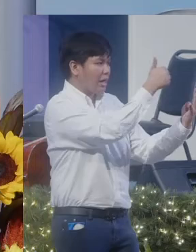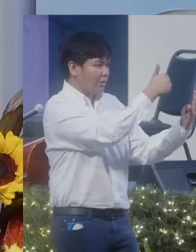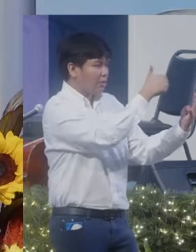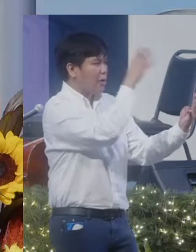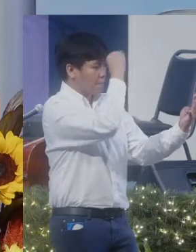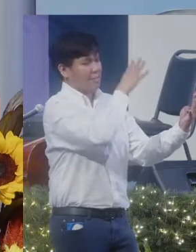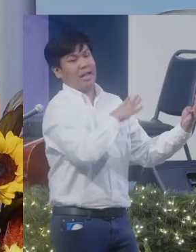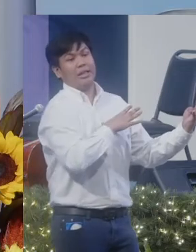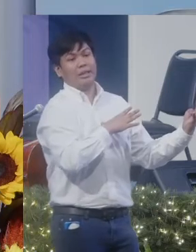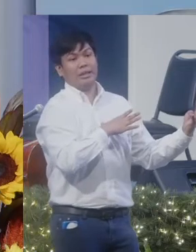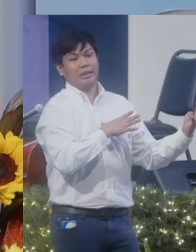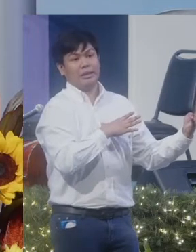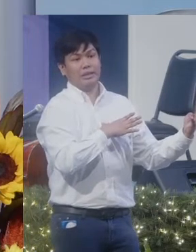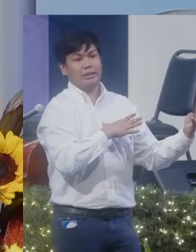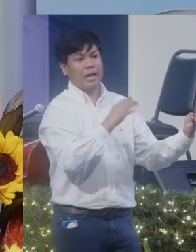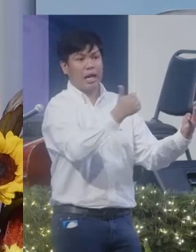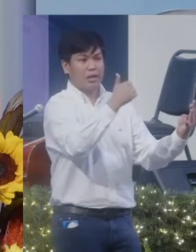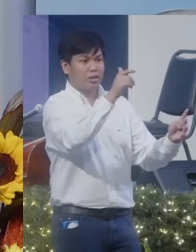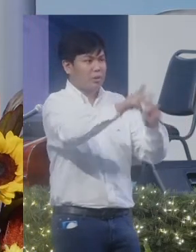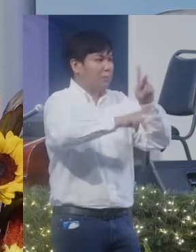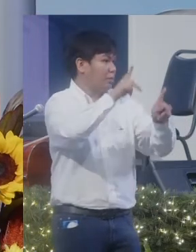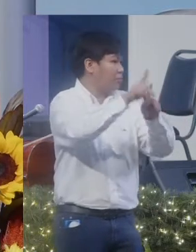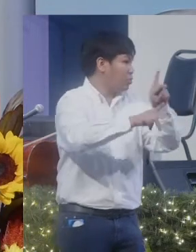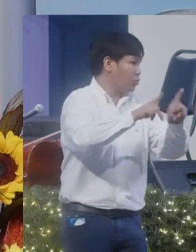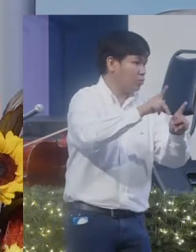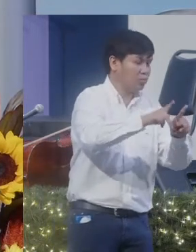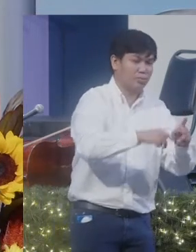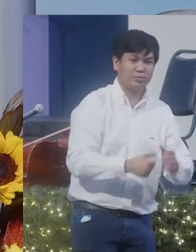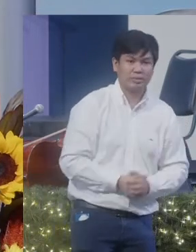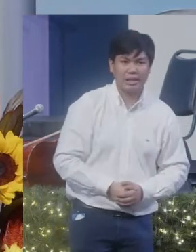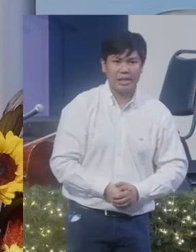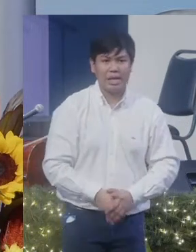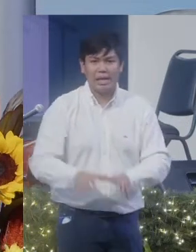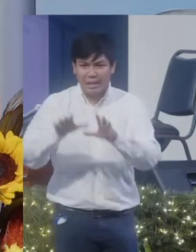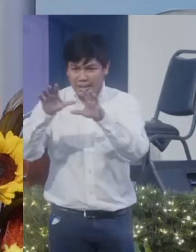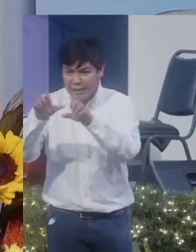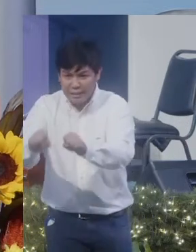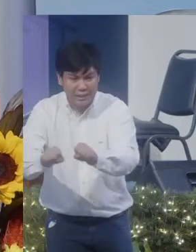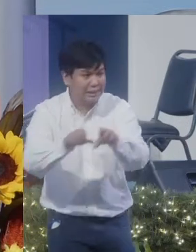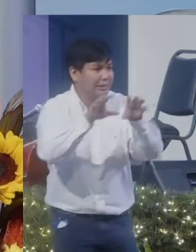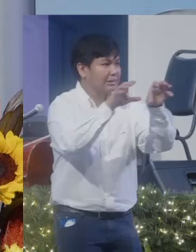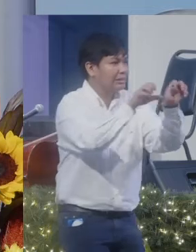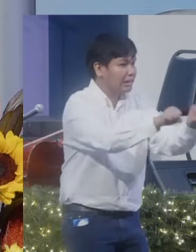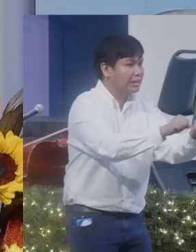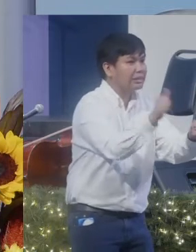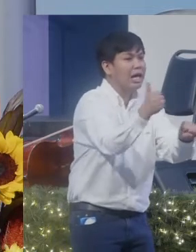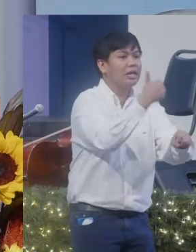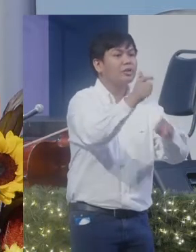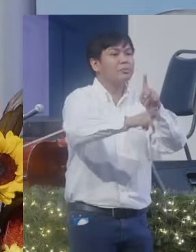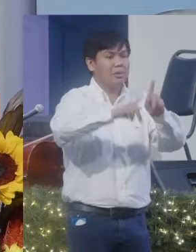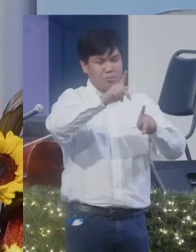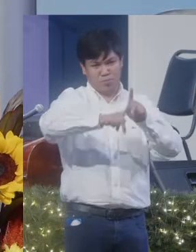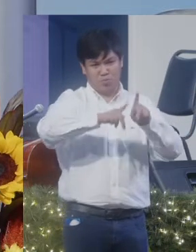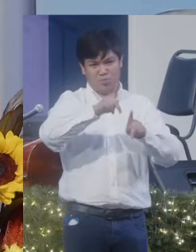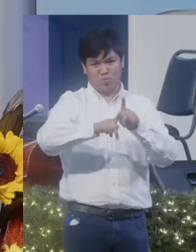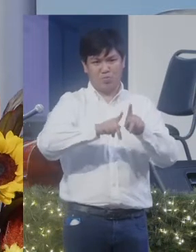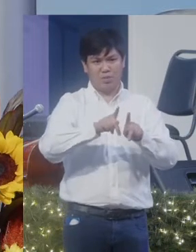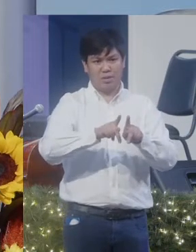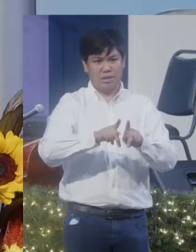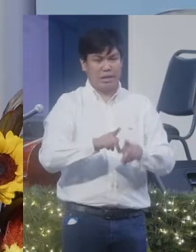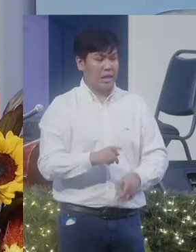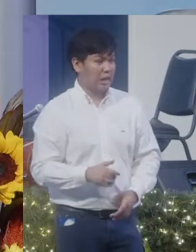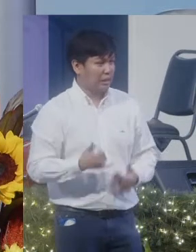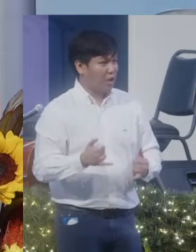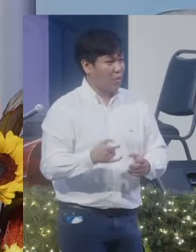Zogreo. Yung verb na yon ay yung paghuli ng isang taong buhay. Sanay ang